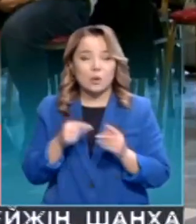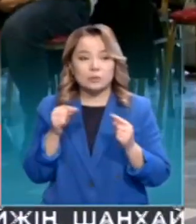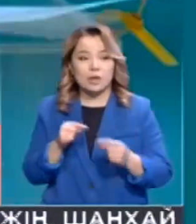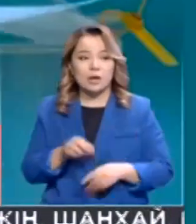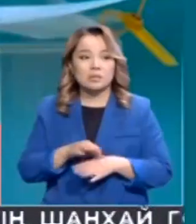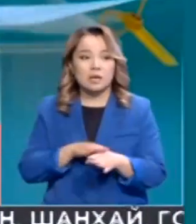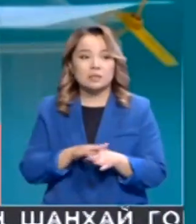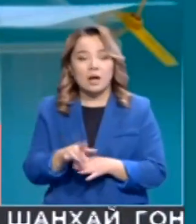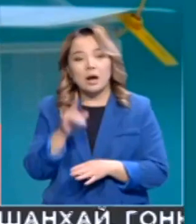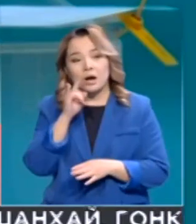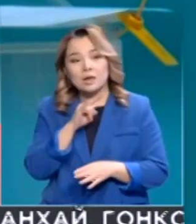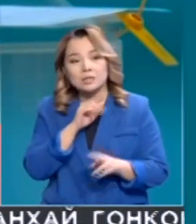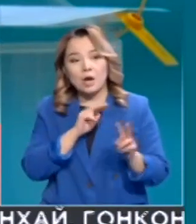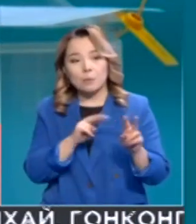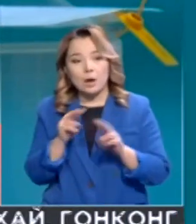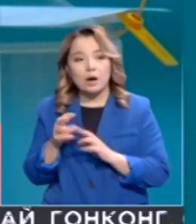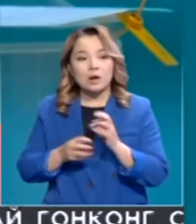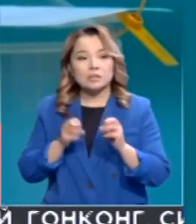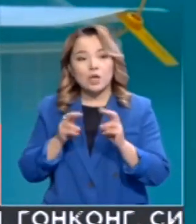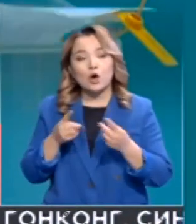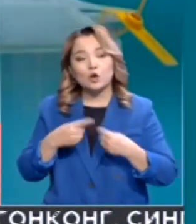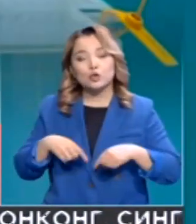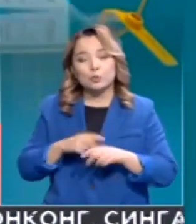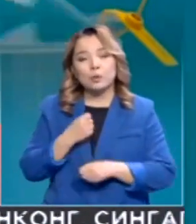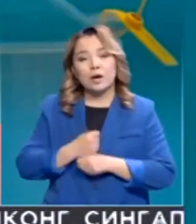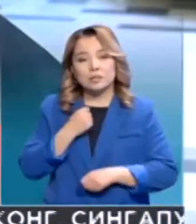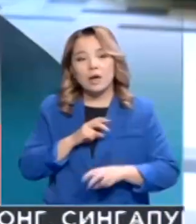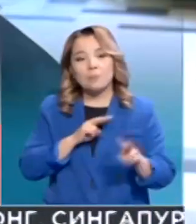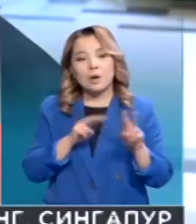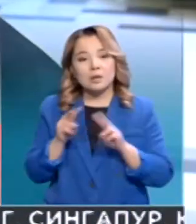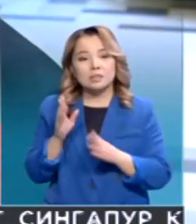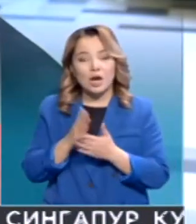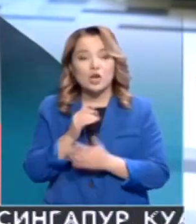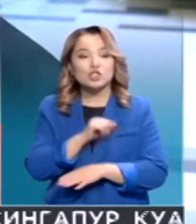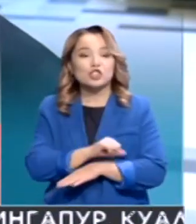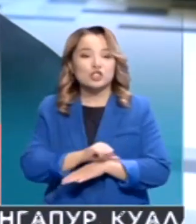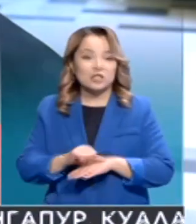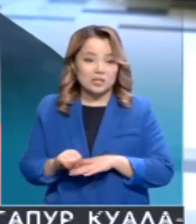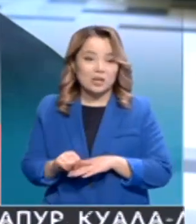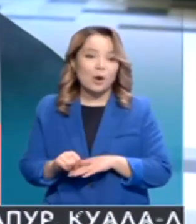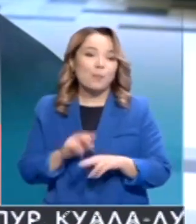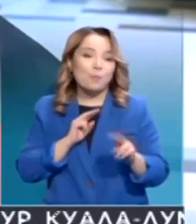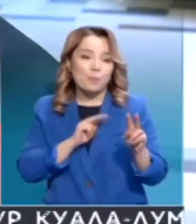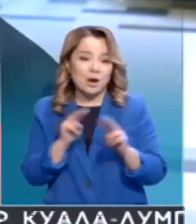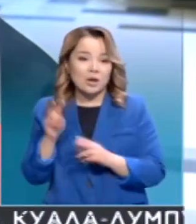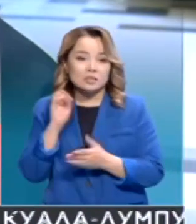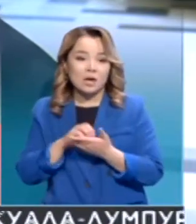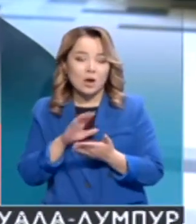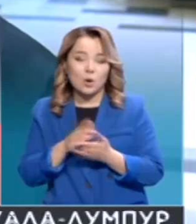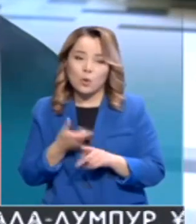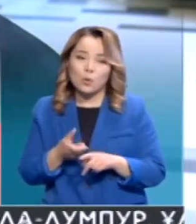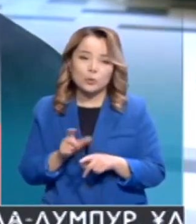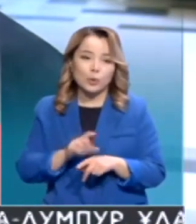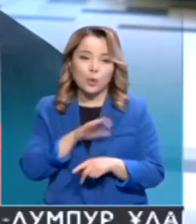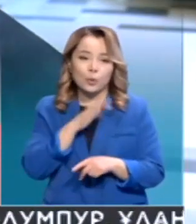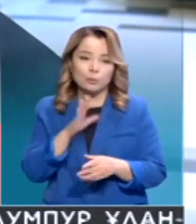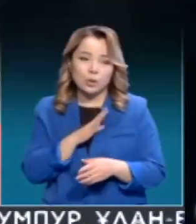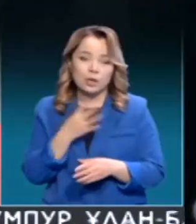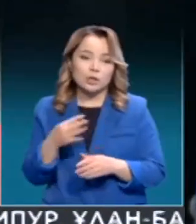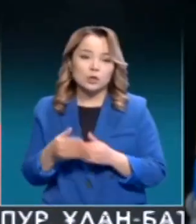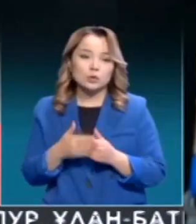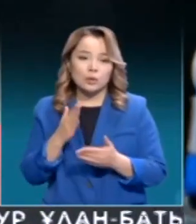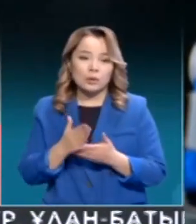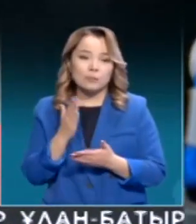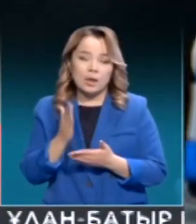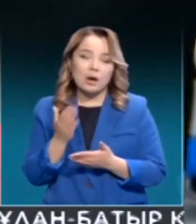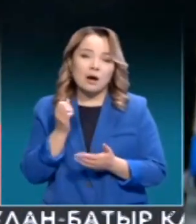өтуін қазақстандық байқаушылардан бөлек халықаралық ұйымдарда қатаң бақылап отыр. Шетелдік бақылаушылардың саны өте көп болды. 40-қа жуық